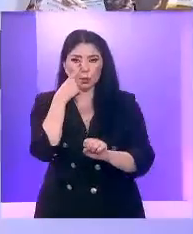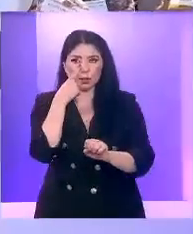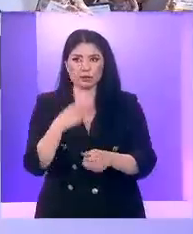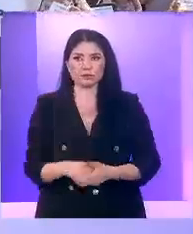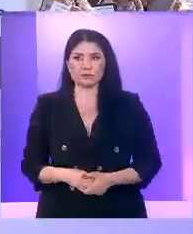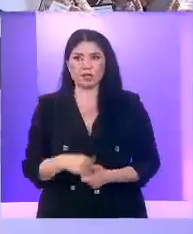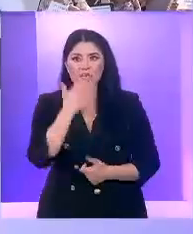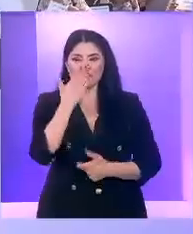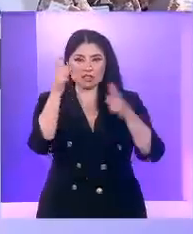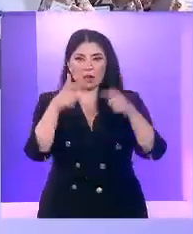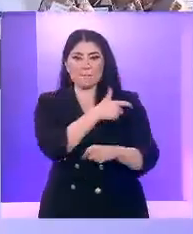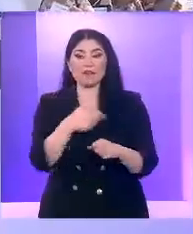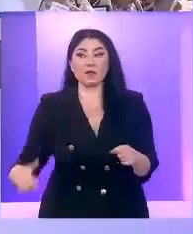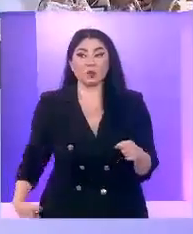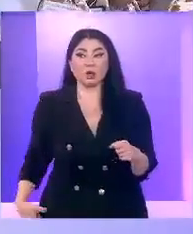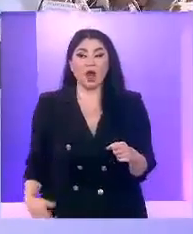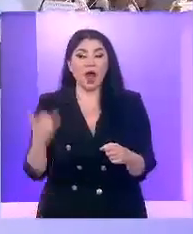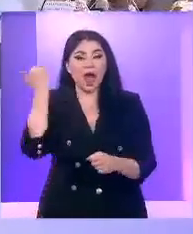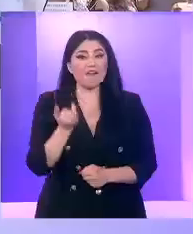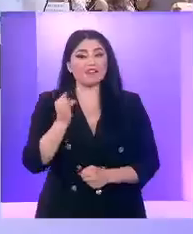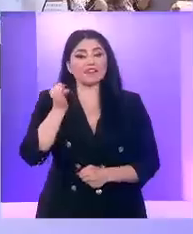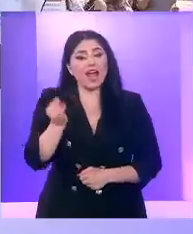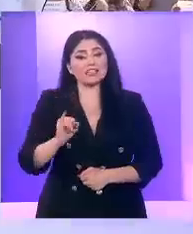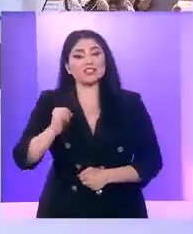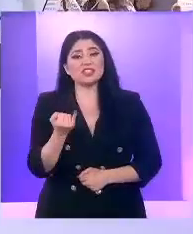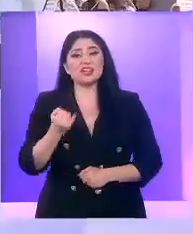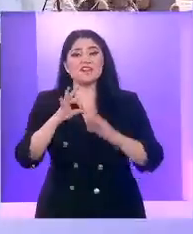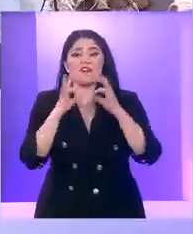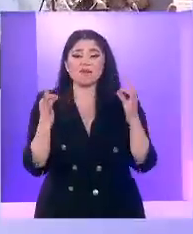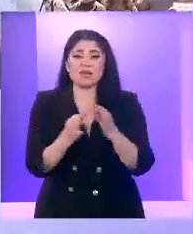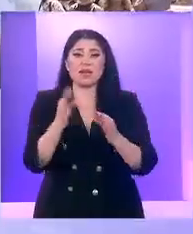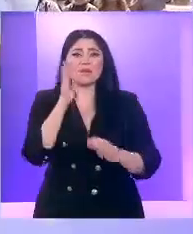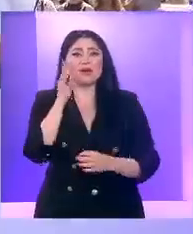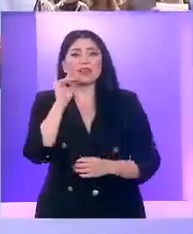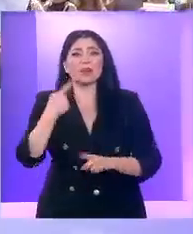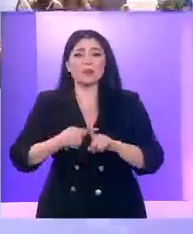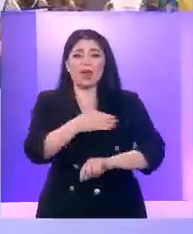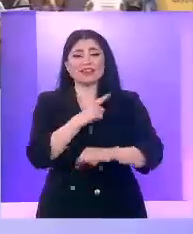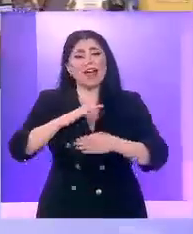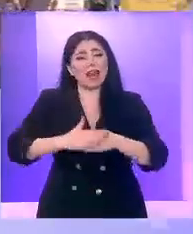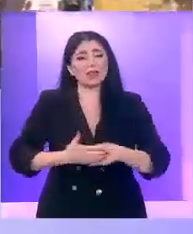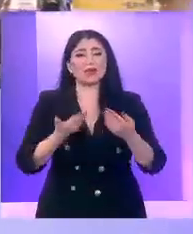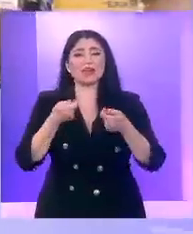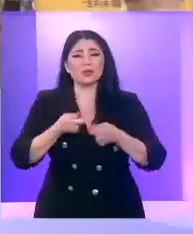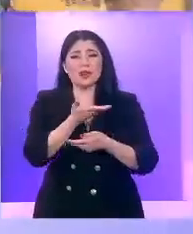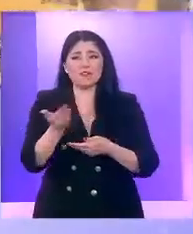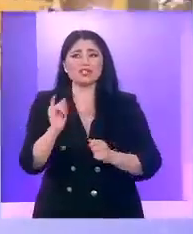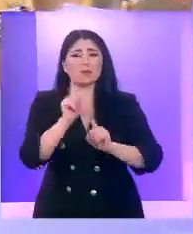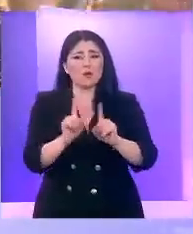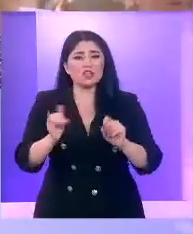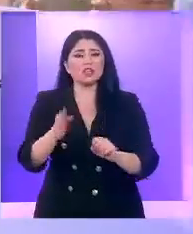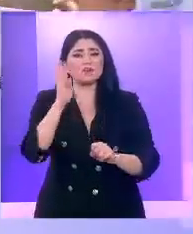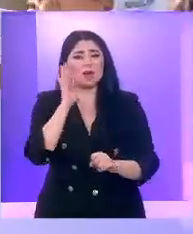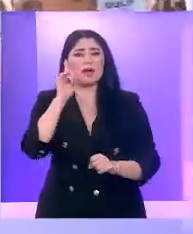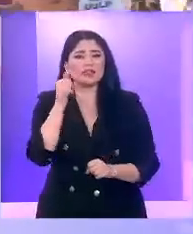iunie în fața prefecturii. Au venit astăzi și părinții și elevii, sunt alături de dumneavoastră. Sunt și profesori, și